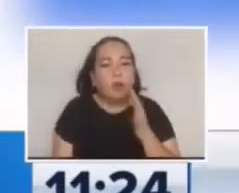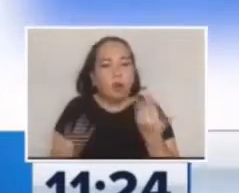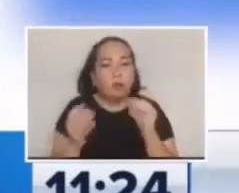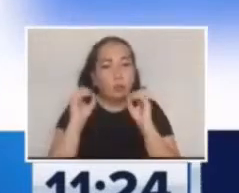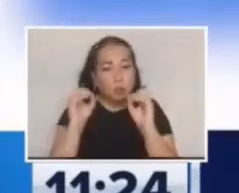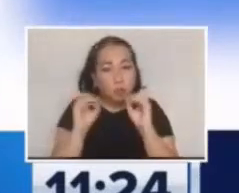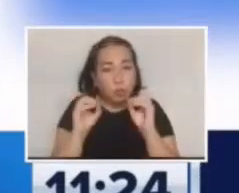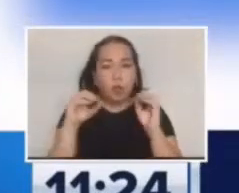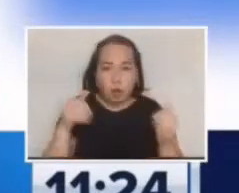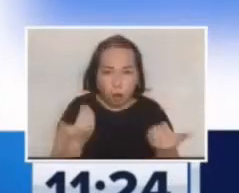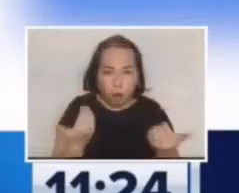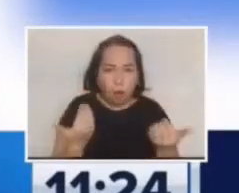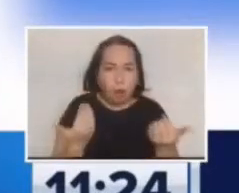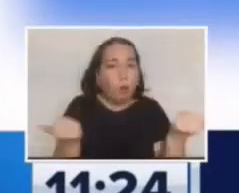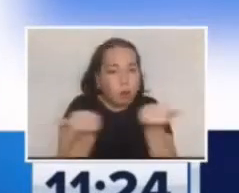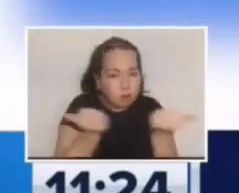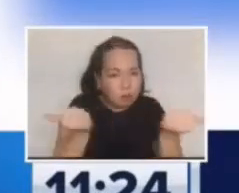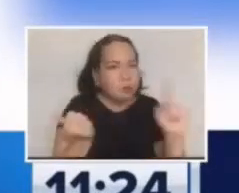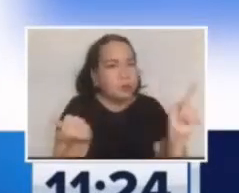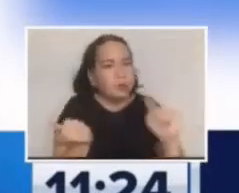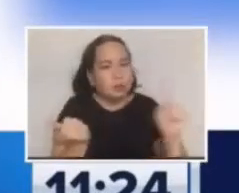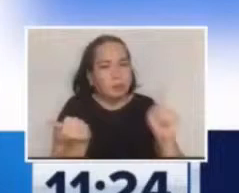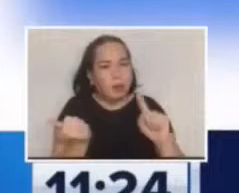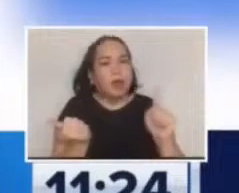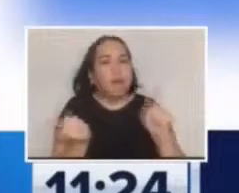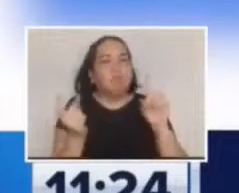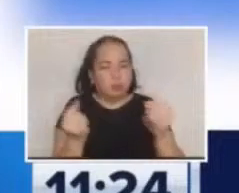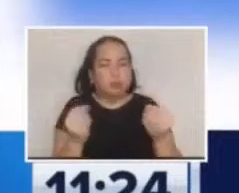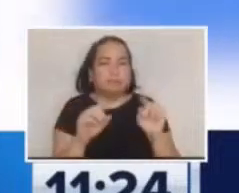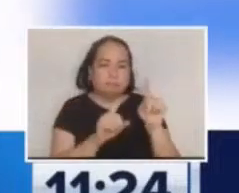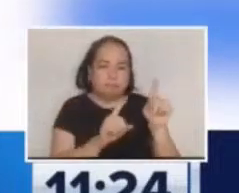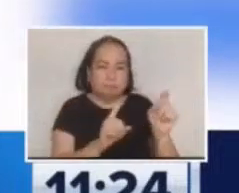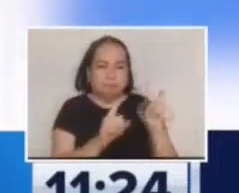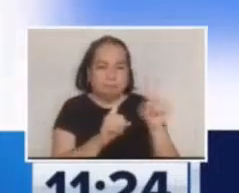formal delivery of instruction. Kaya may ganyang